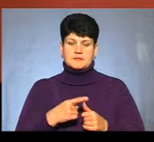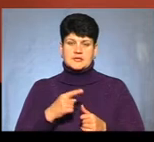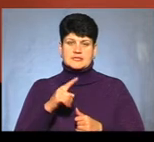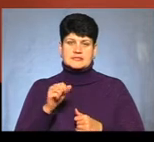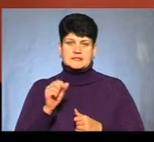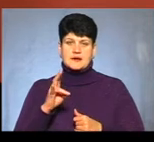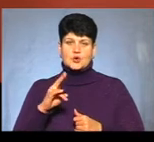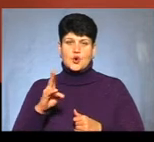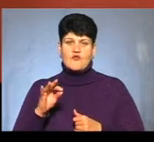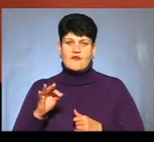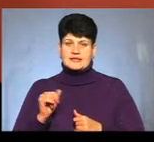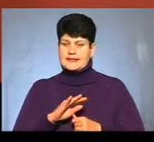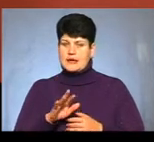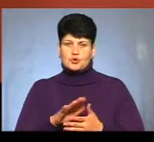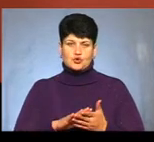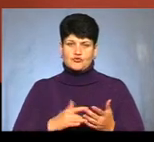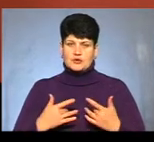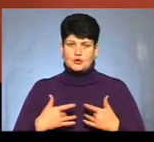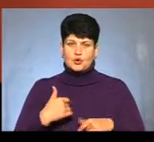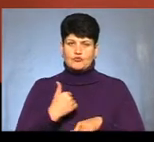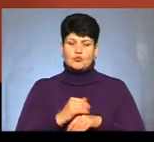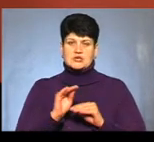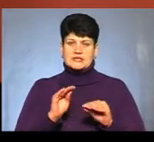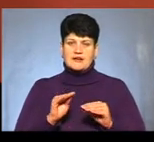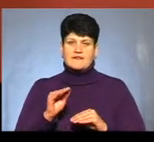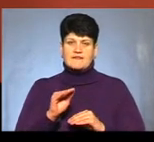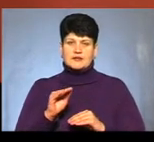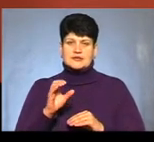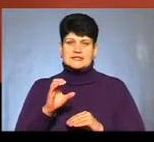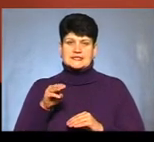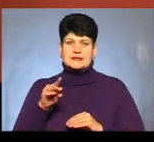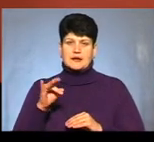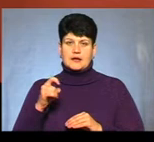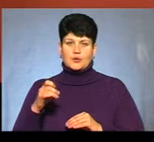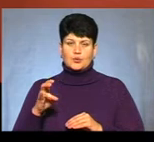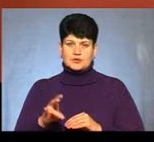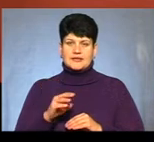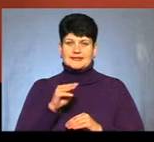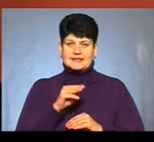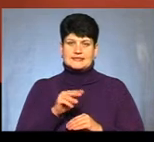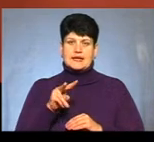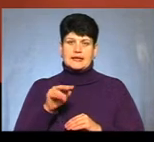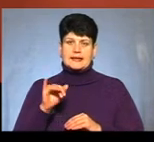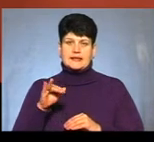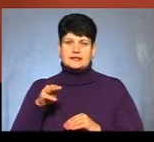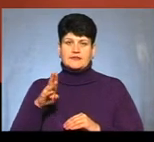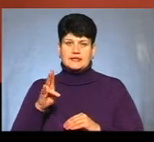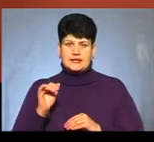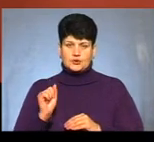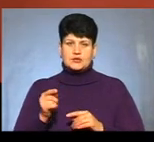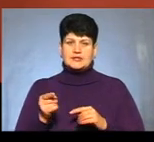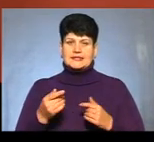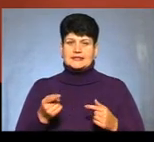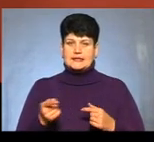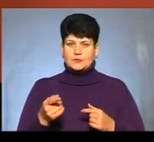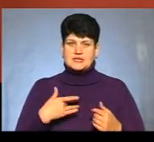Марії Заньковецької не продовжують контракт головному режисеру Федору Стригуну та його дружині, акторці Таїсії Литвиненко. Тернопільські